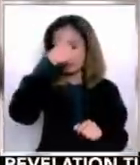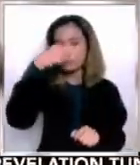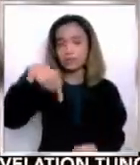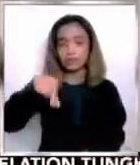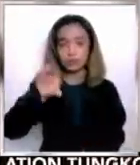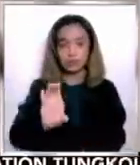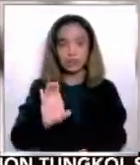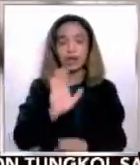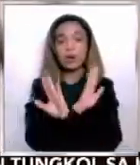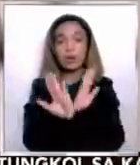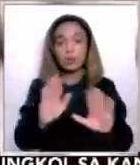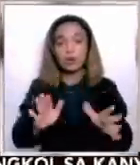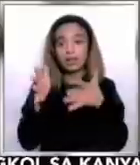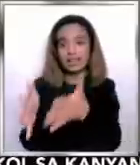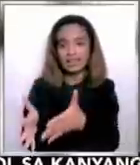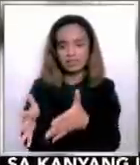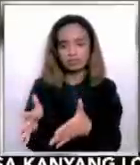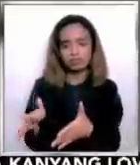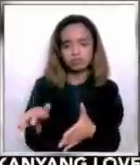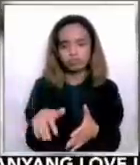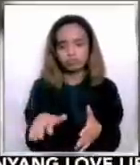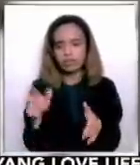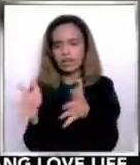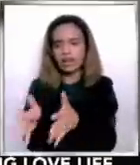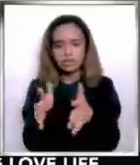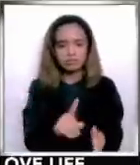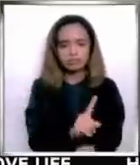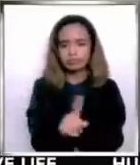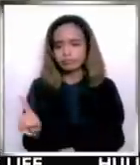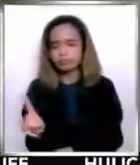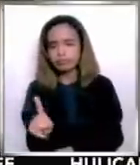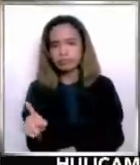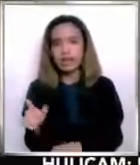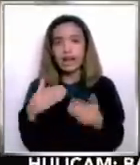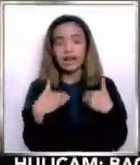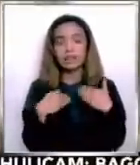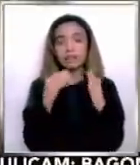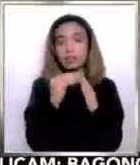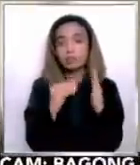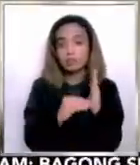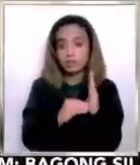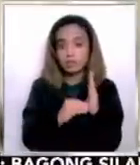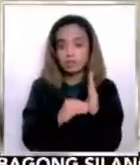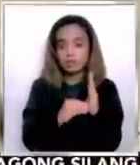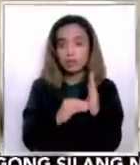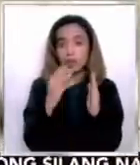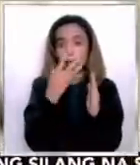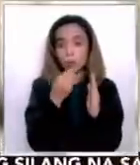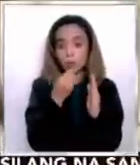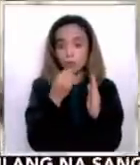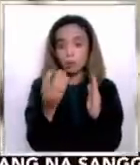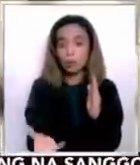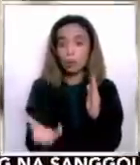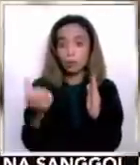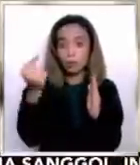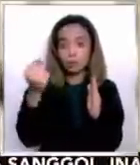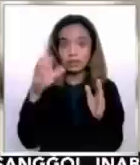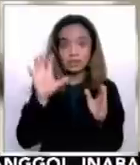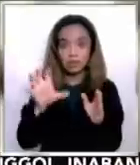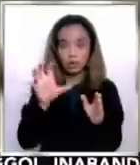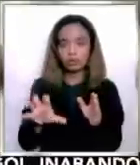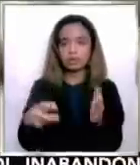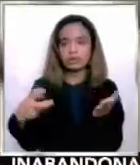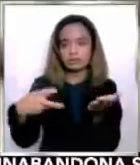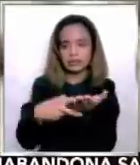hayaang pag-alagala ang mga alaga. May ordinansa kasi ang lungsod na may-ari ng aso ang titiketan kapag nahuling pag-alagala ang